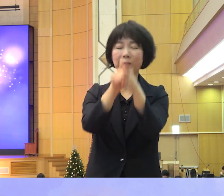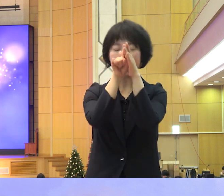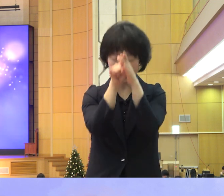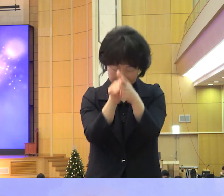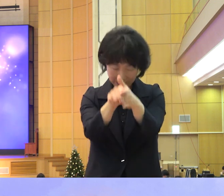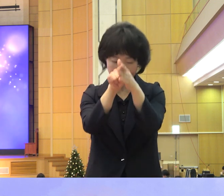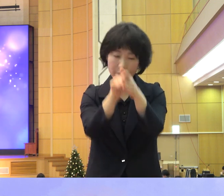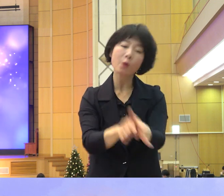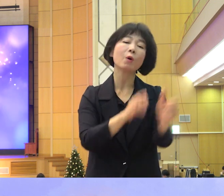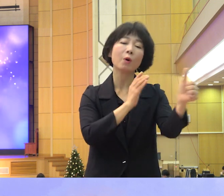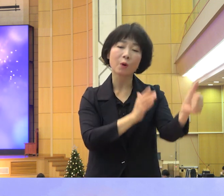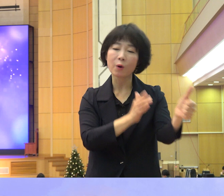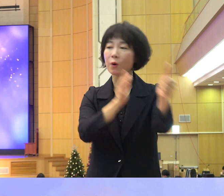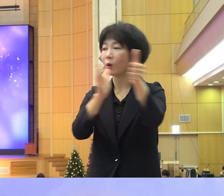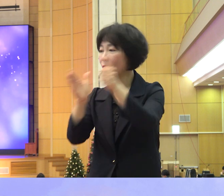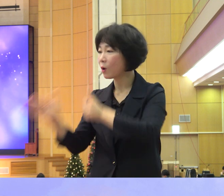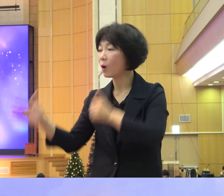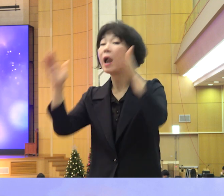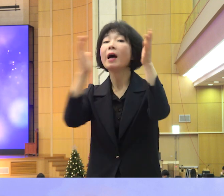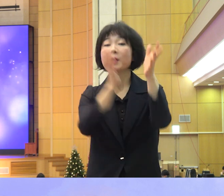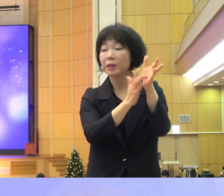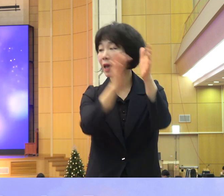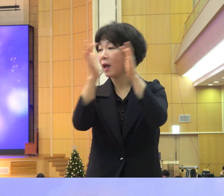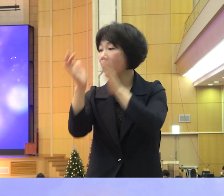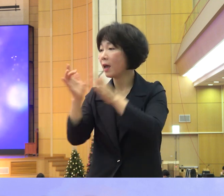예수 믿으세요.